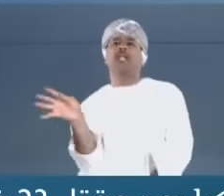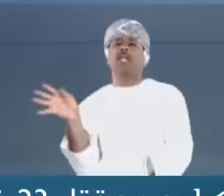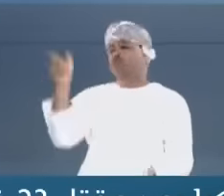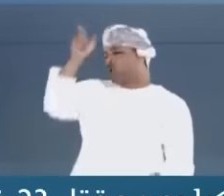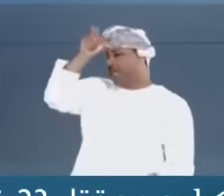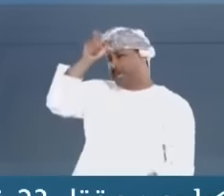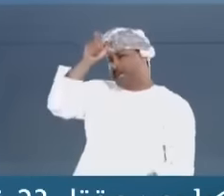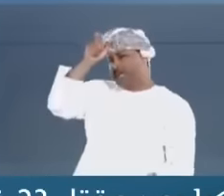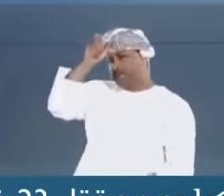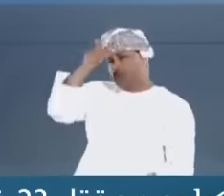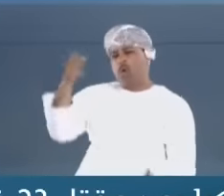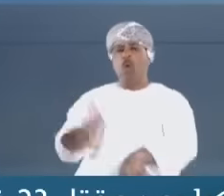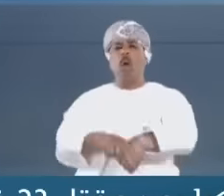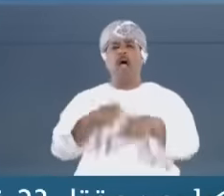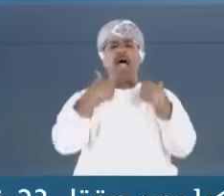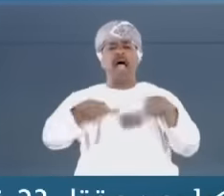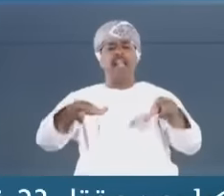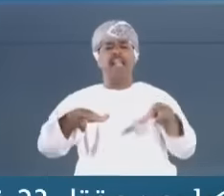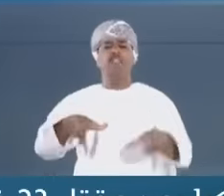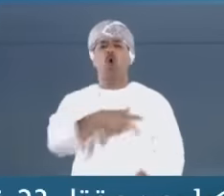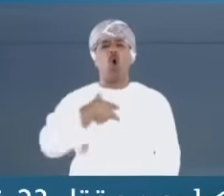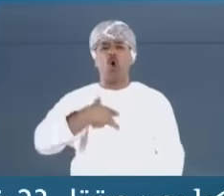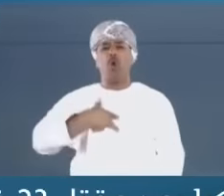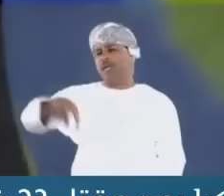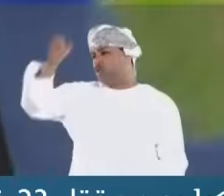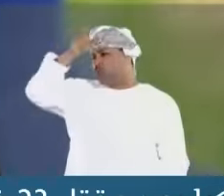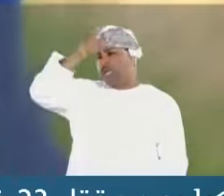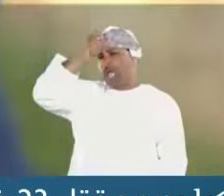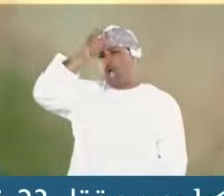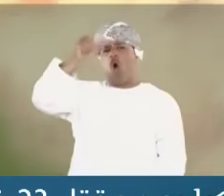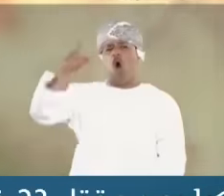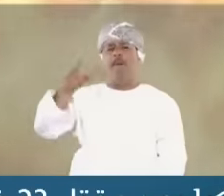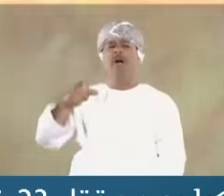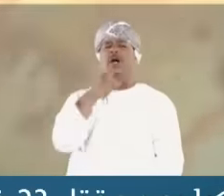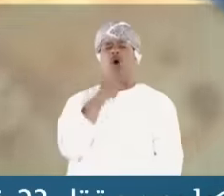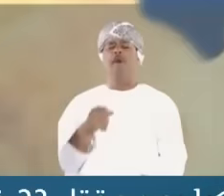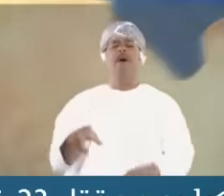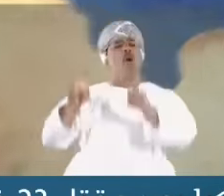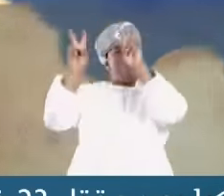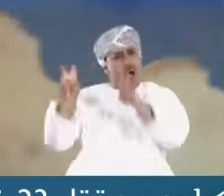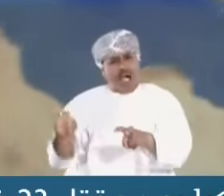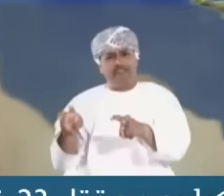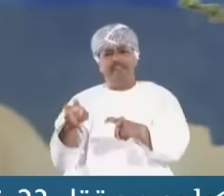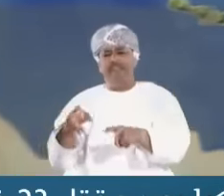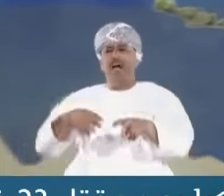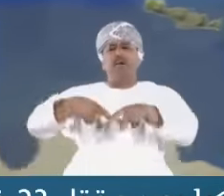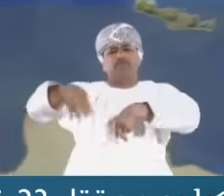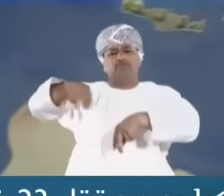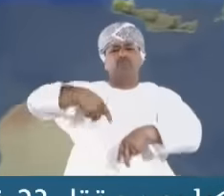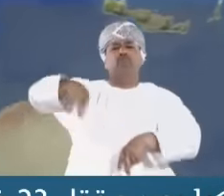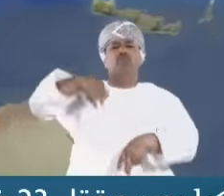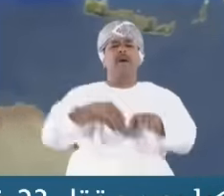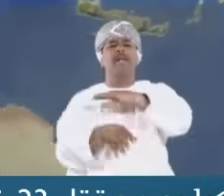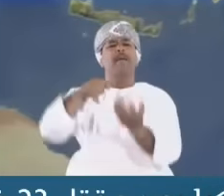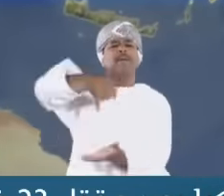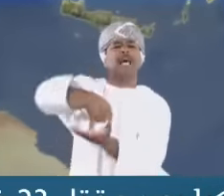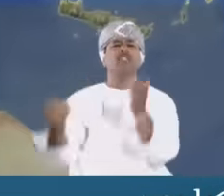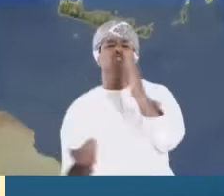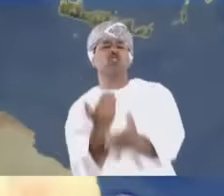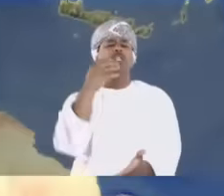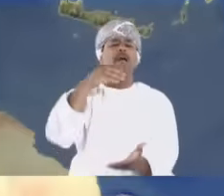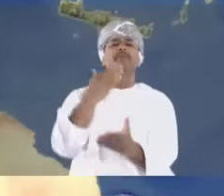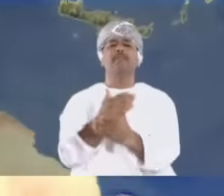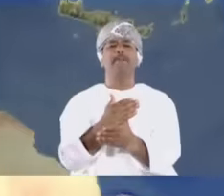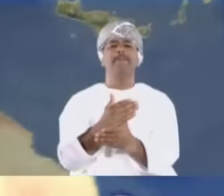تركيا. وأعلنت السلطات التركية عن توسيع فرض حظر التجول إلى مناطق جديدة بالمدينة في مسعى